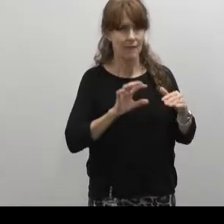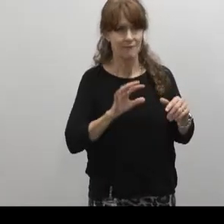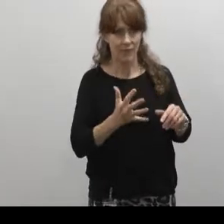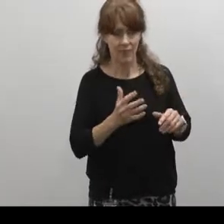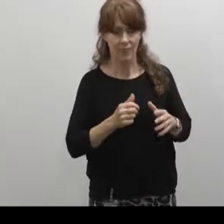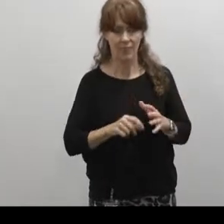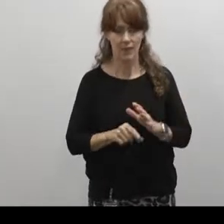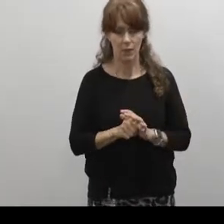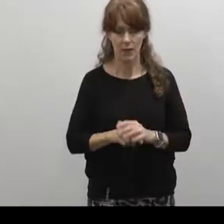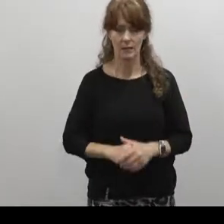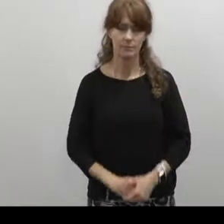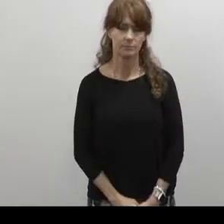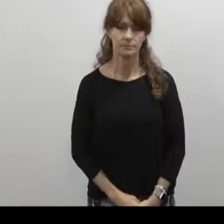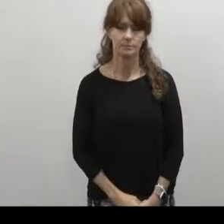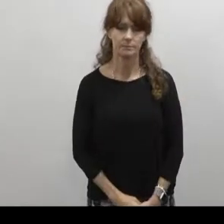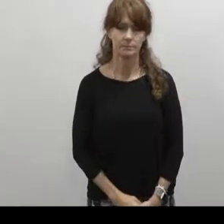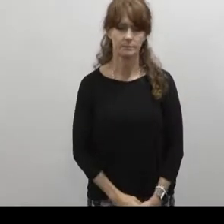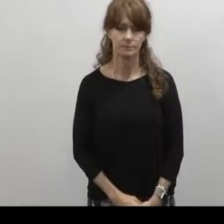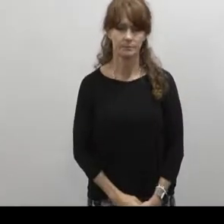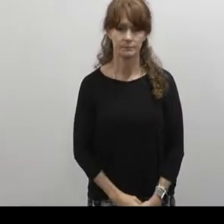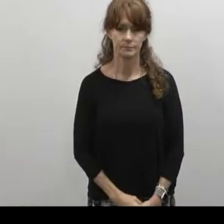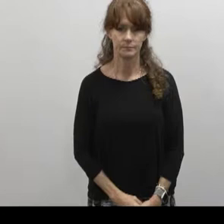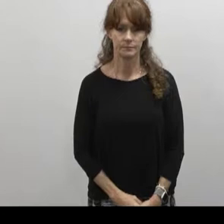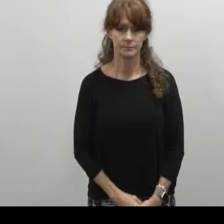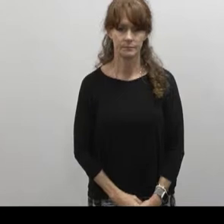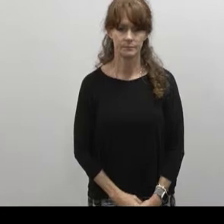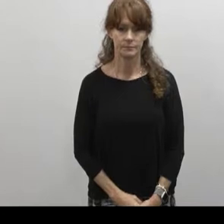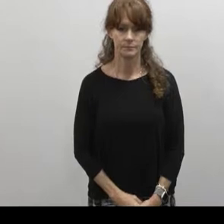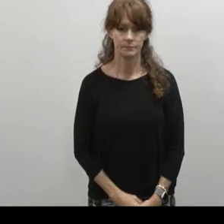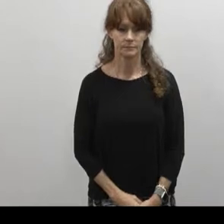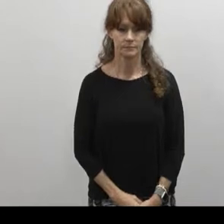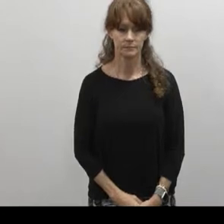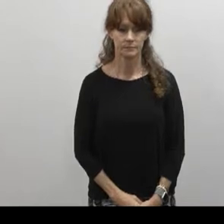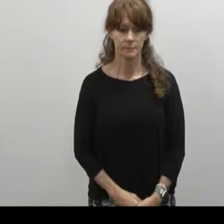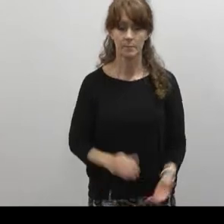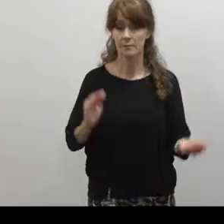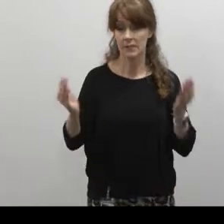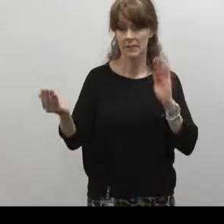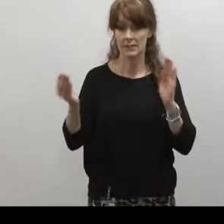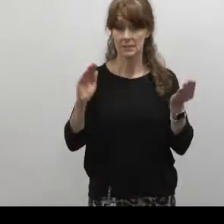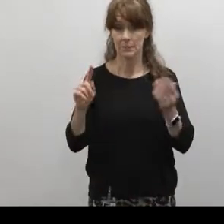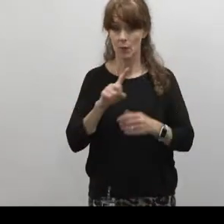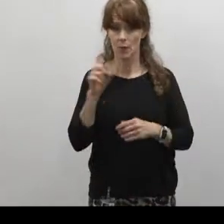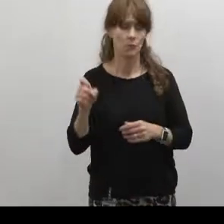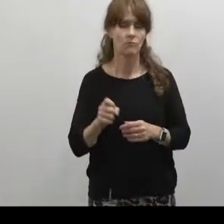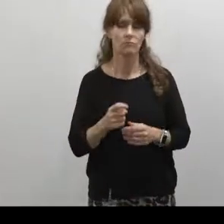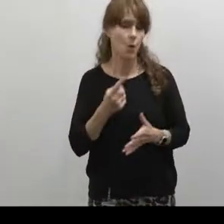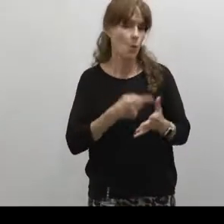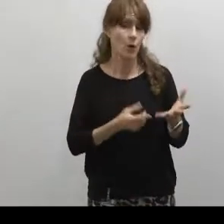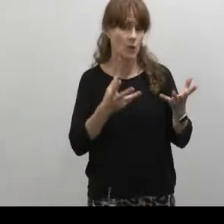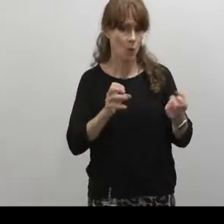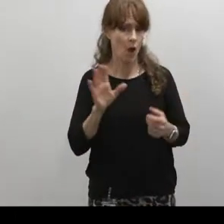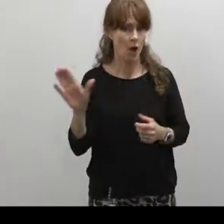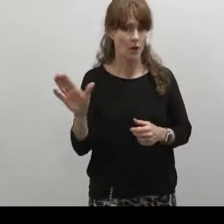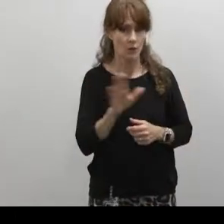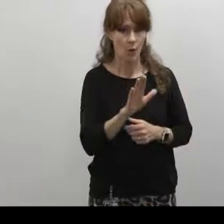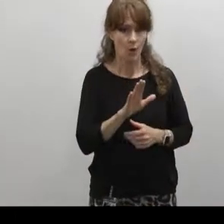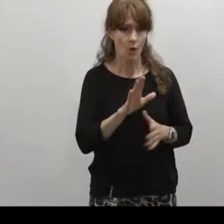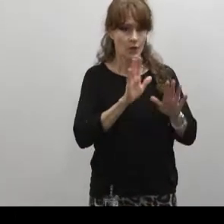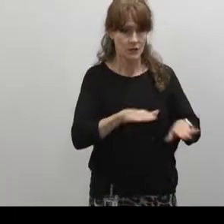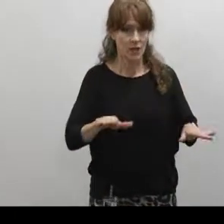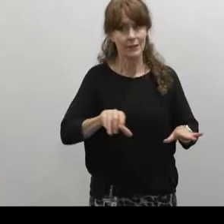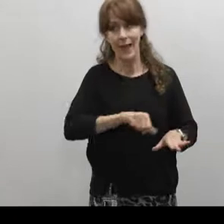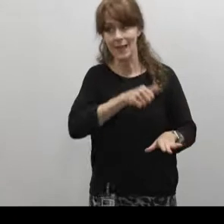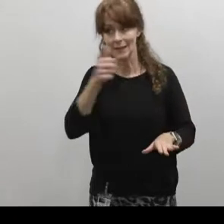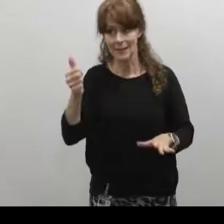LBUSD នឹង đồng ý kiến đăng thưa ấy chúng phụ để thả bê thân nạm nâng thưa mấy cái thử trẻ thưa ấy là hay xâm nua tầng ớt